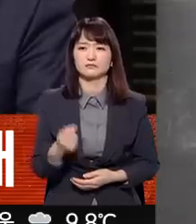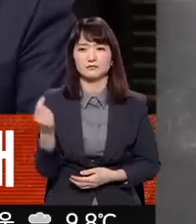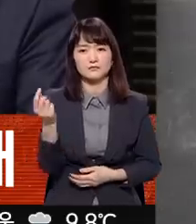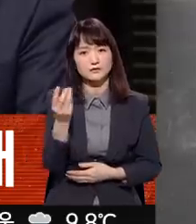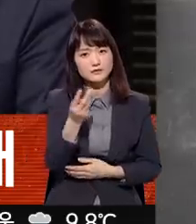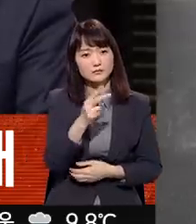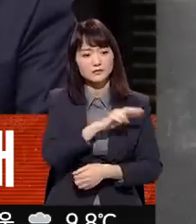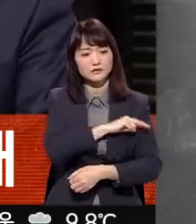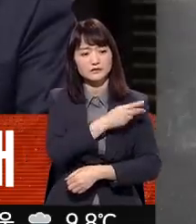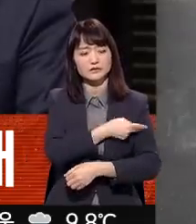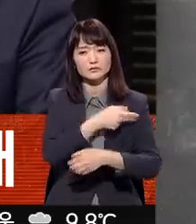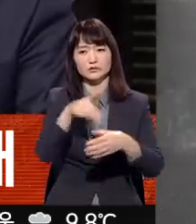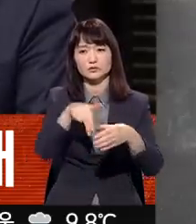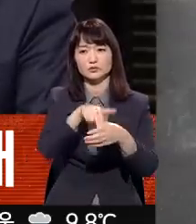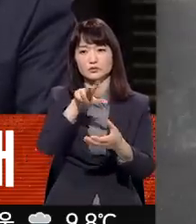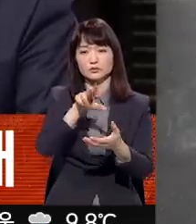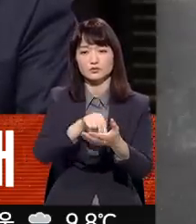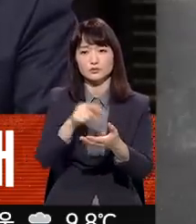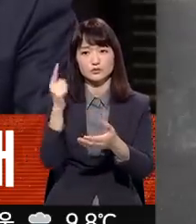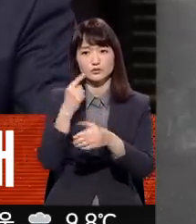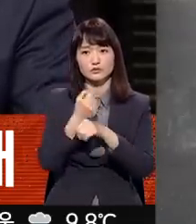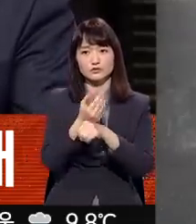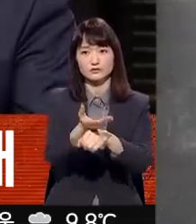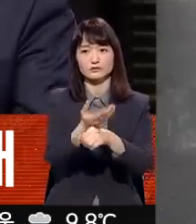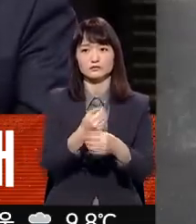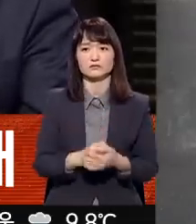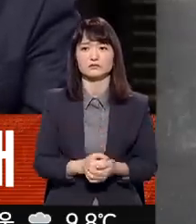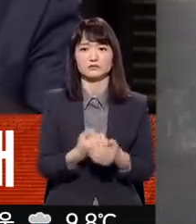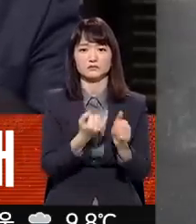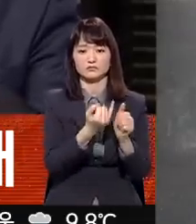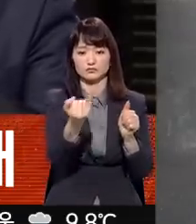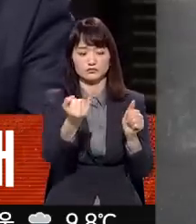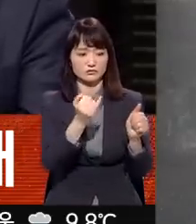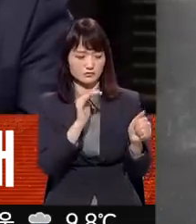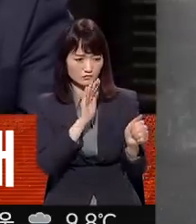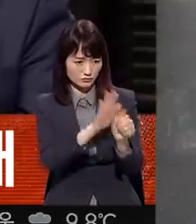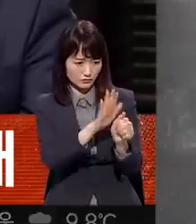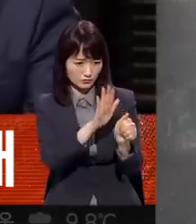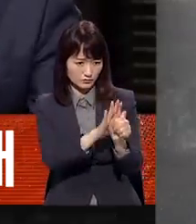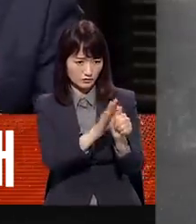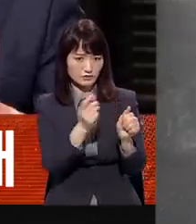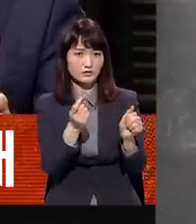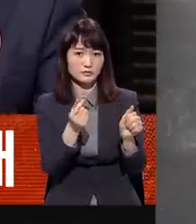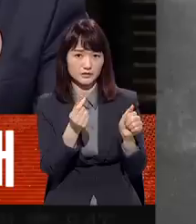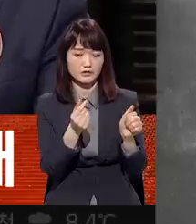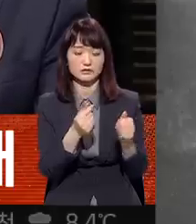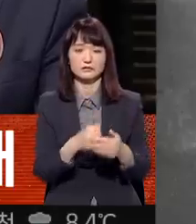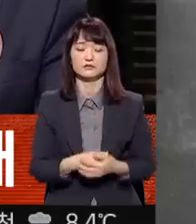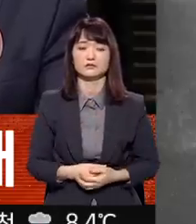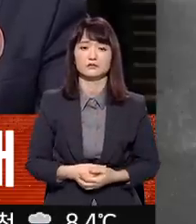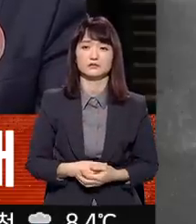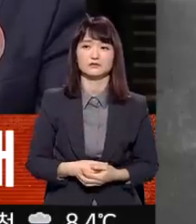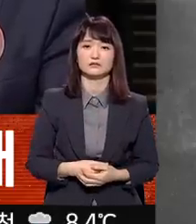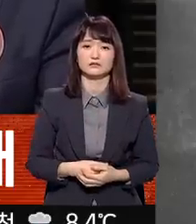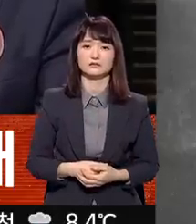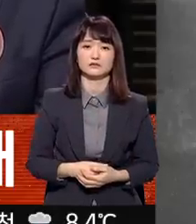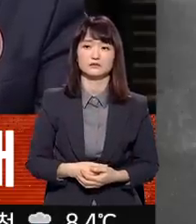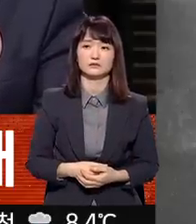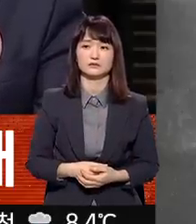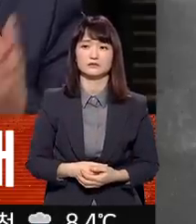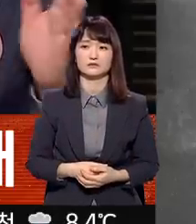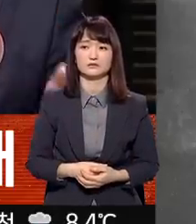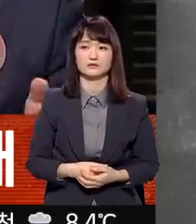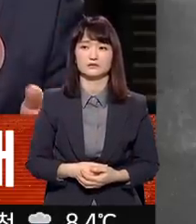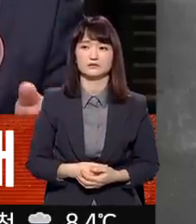문제를 전해드렸을 때 네. 부인이 조력자가 맞습니다. 되는 경우가 대단히 구조가 많았어요. 거의 비슷해요. 이 사람들은